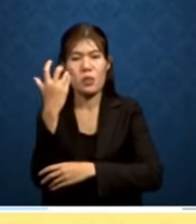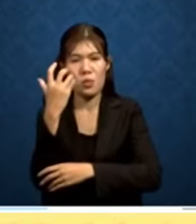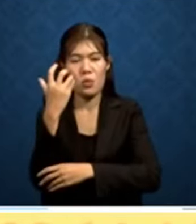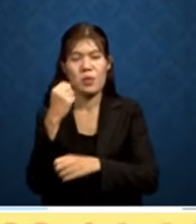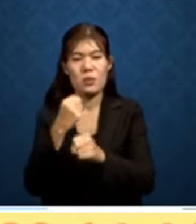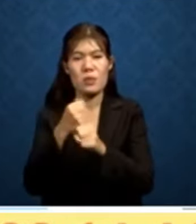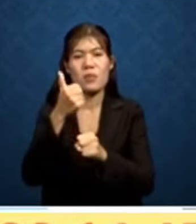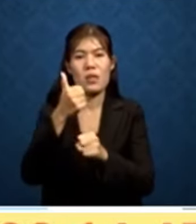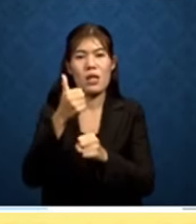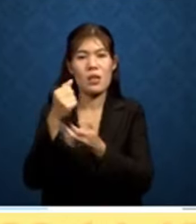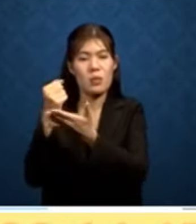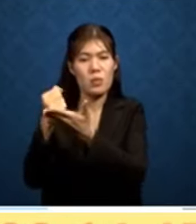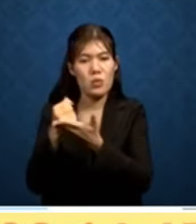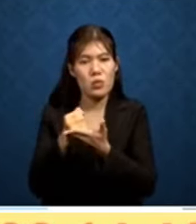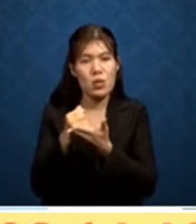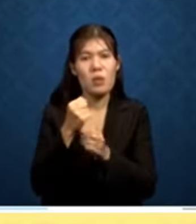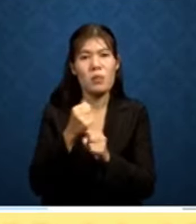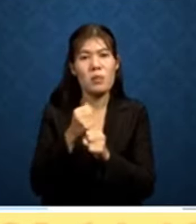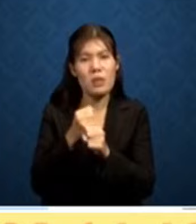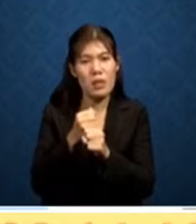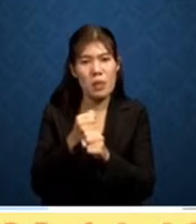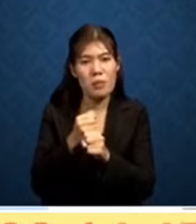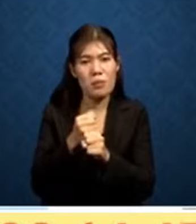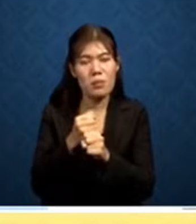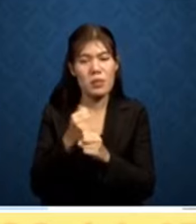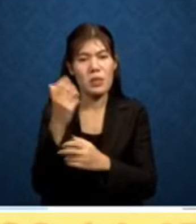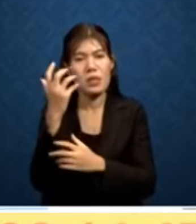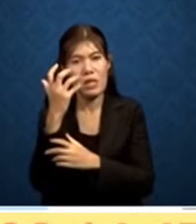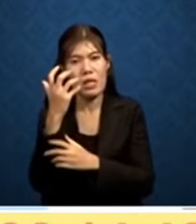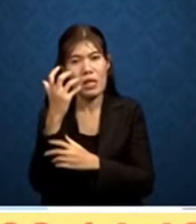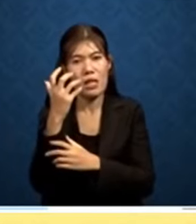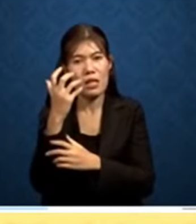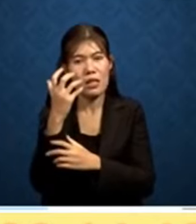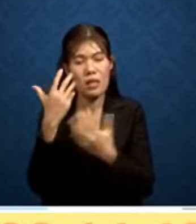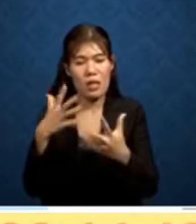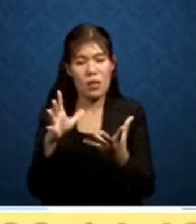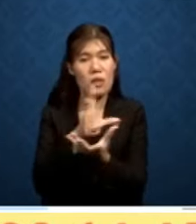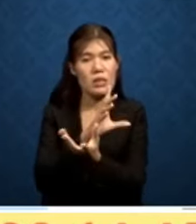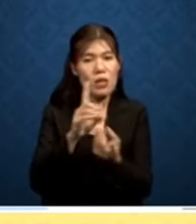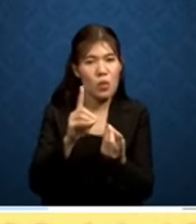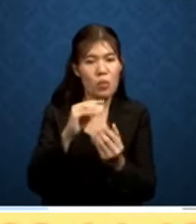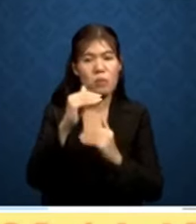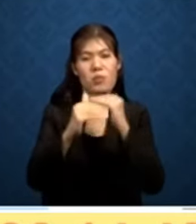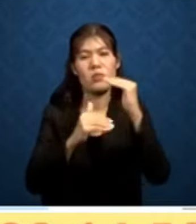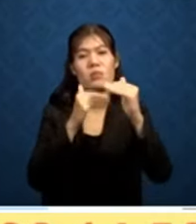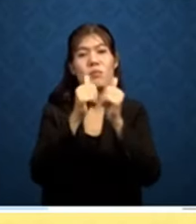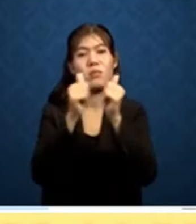ช่วยเป็ Producer วิธREATIVE ได้เรามาช่วยสร้างสังคมทดีกันึ้ไป